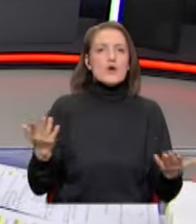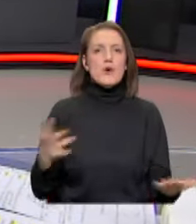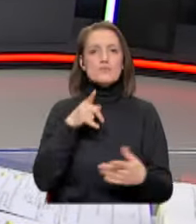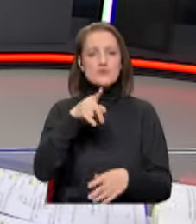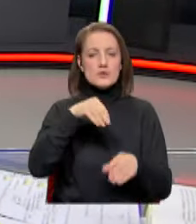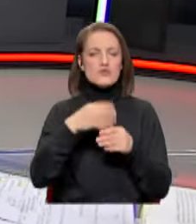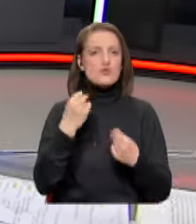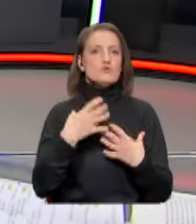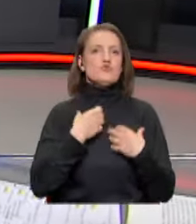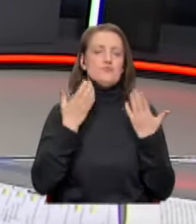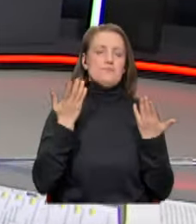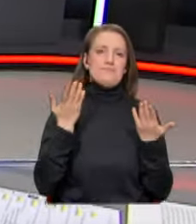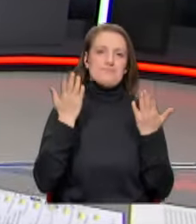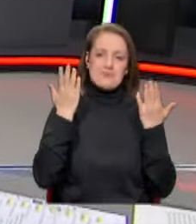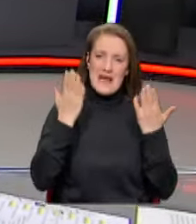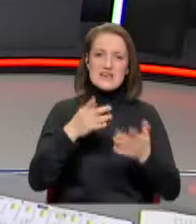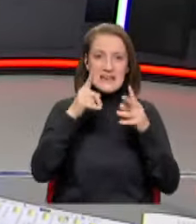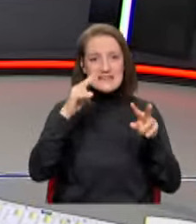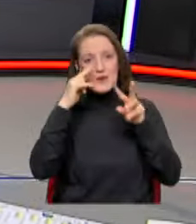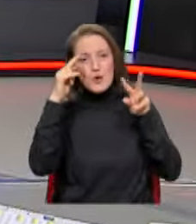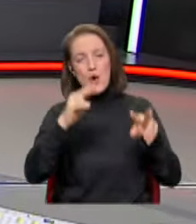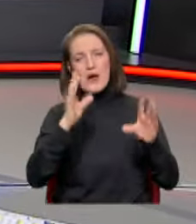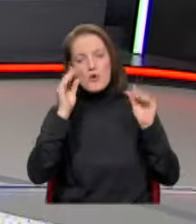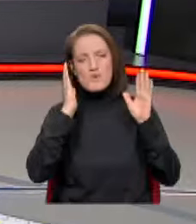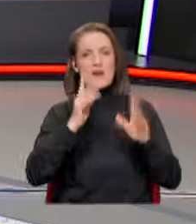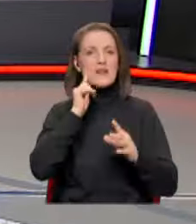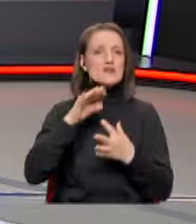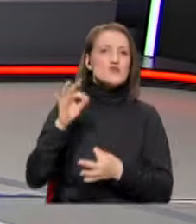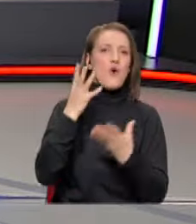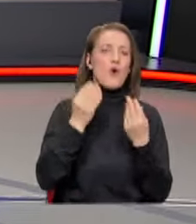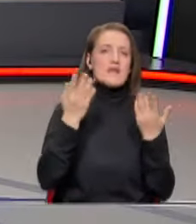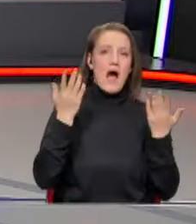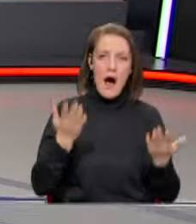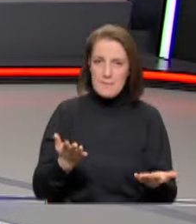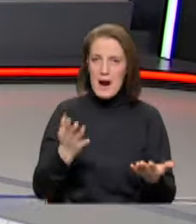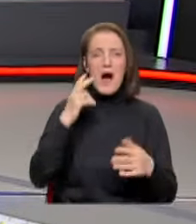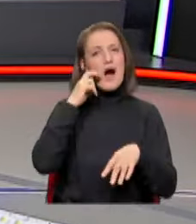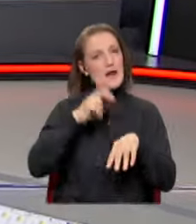çok üzgünüm keşke halinizi gören daha çok olsa Ama